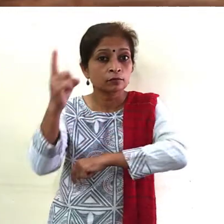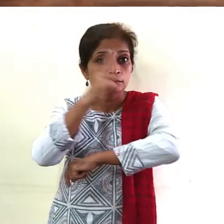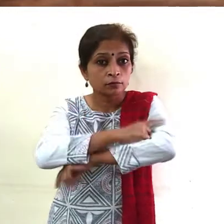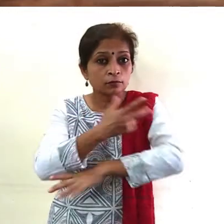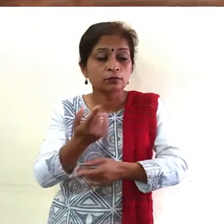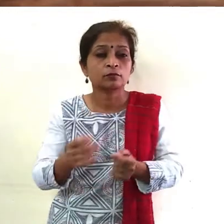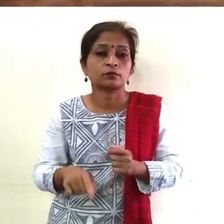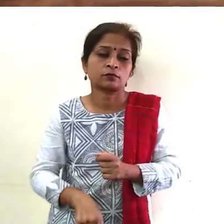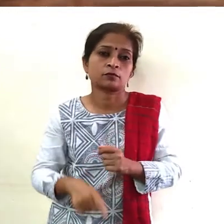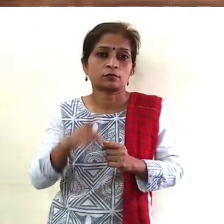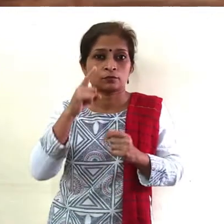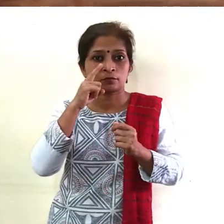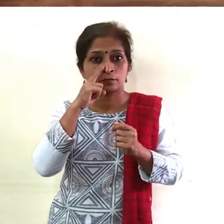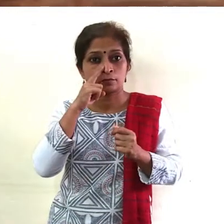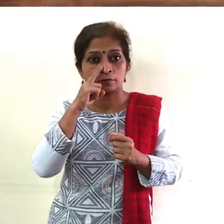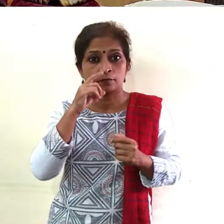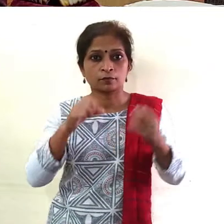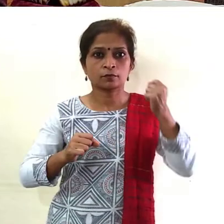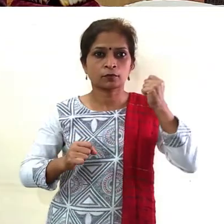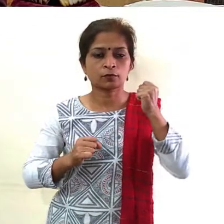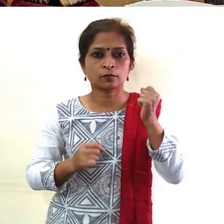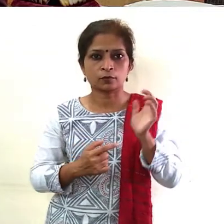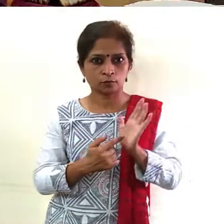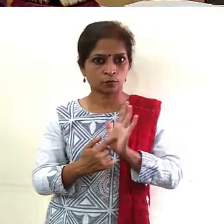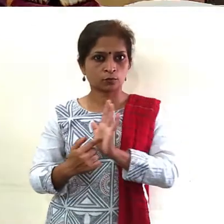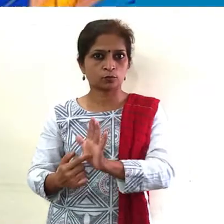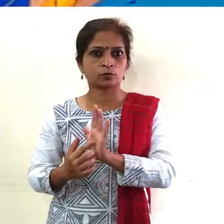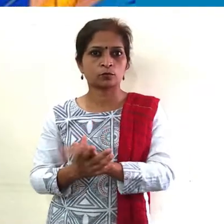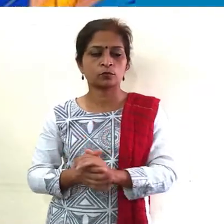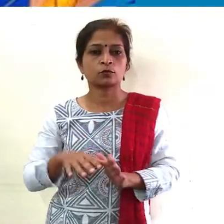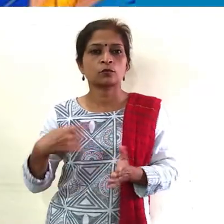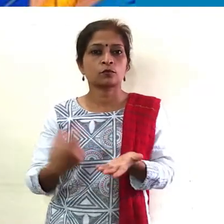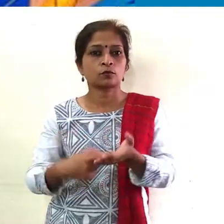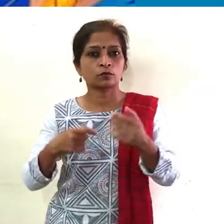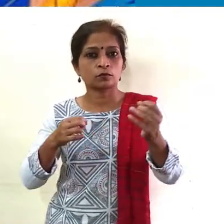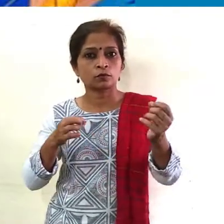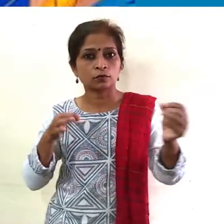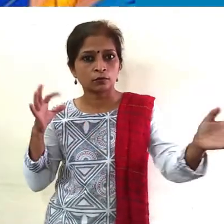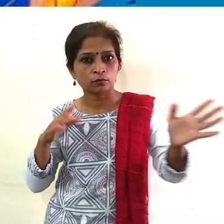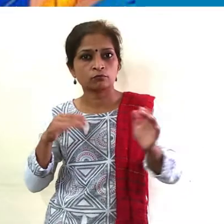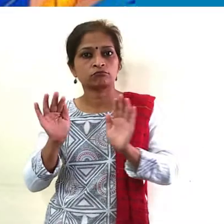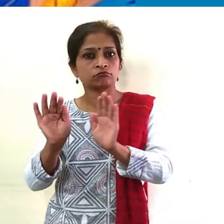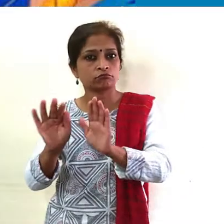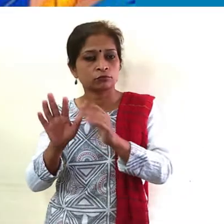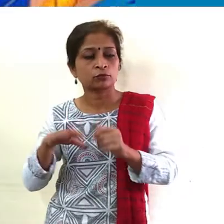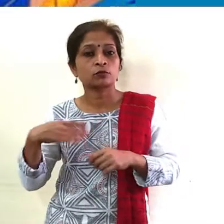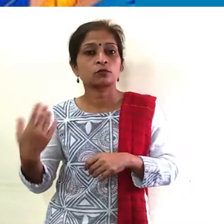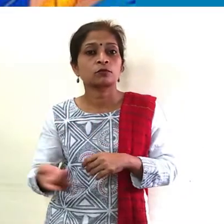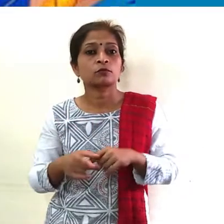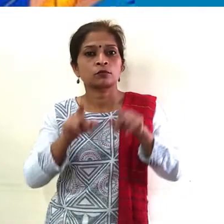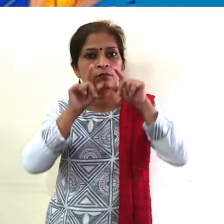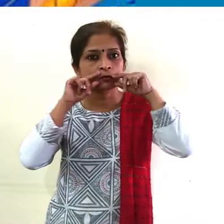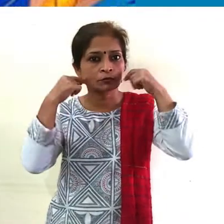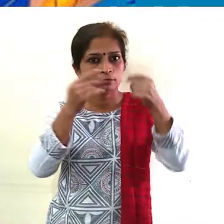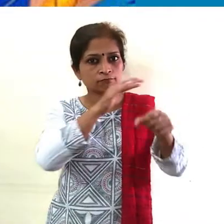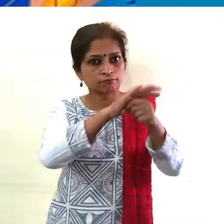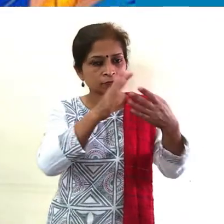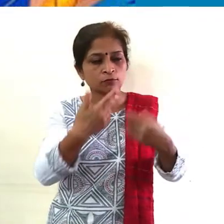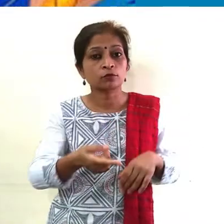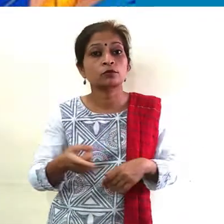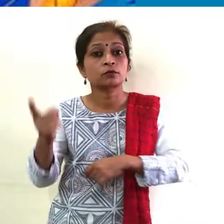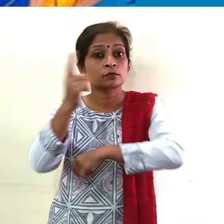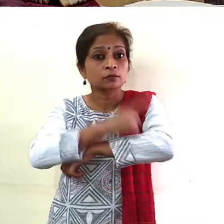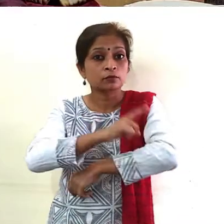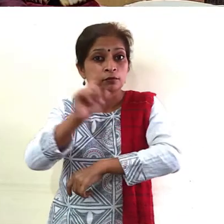थी, आशीर्वाद दिया था उन्हें, और राम जी ने रावण का वध किया, इसलिए 10वें दिन